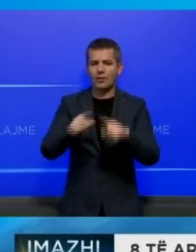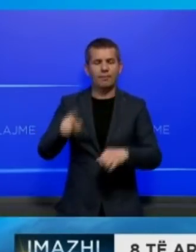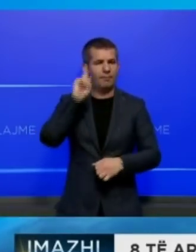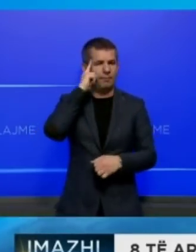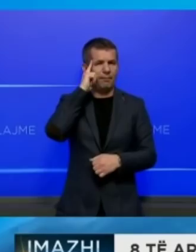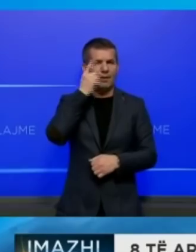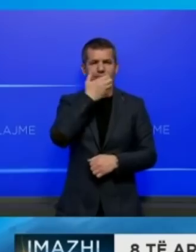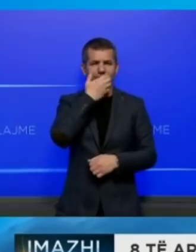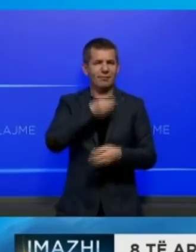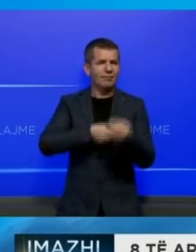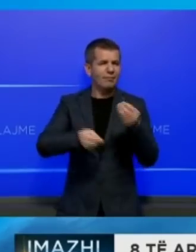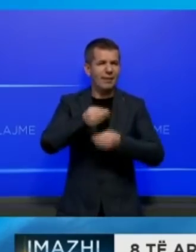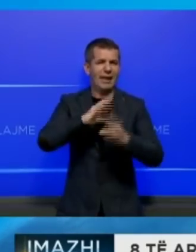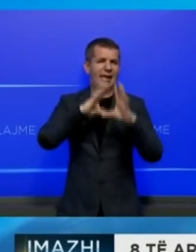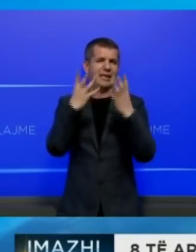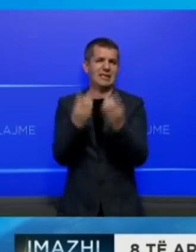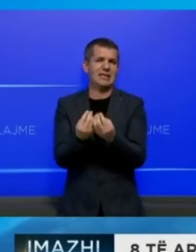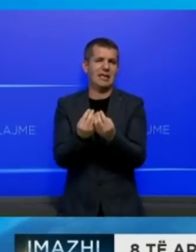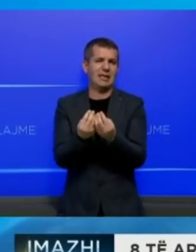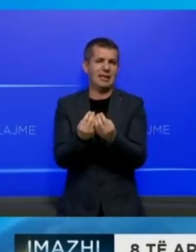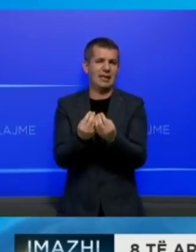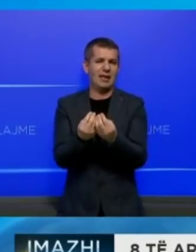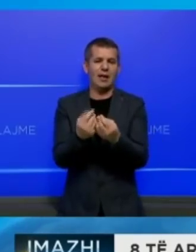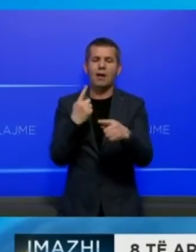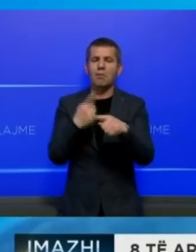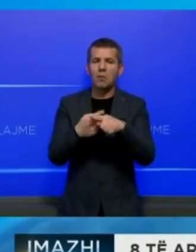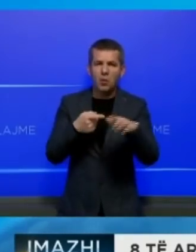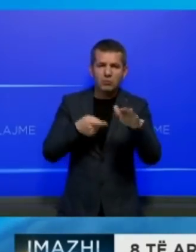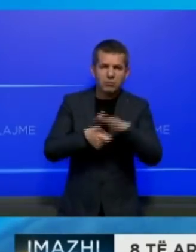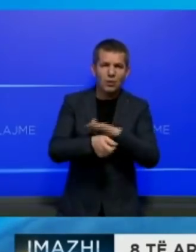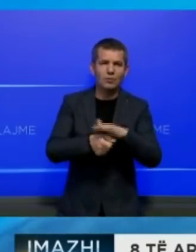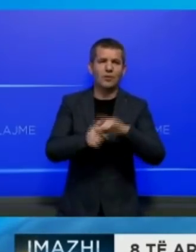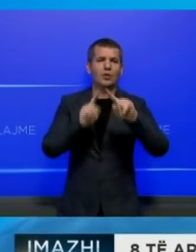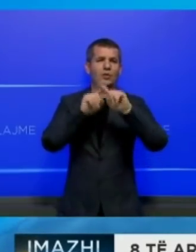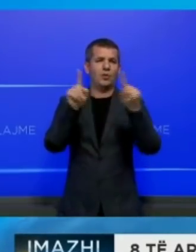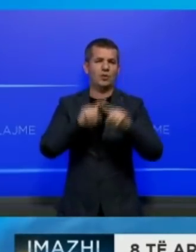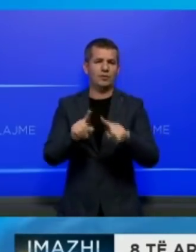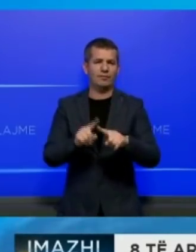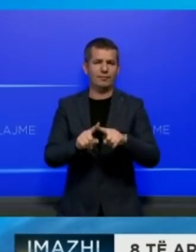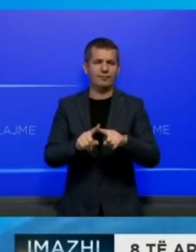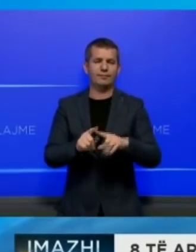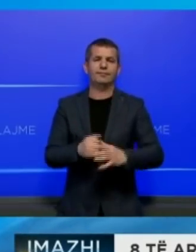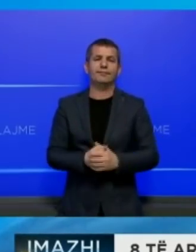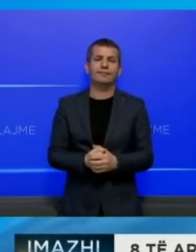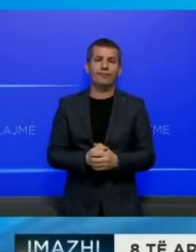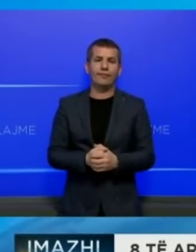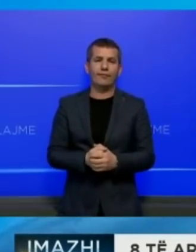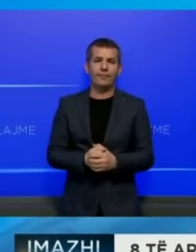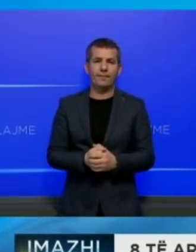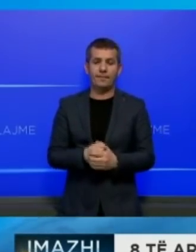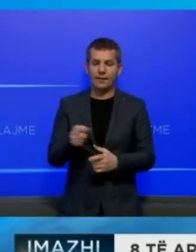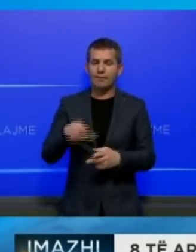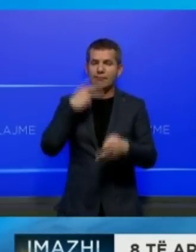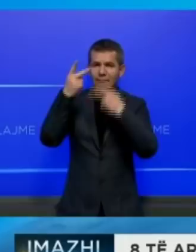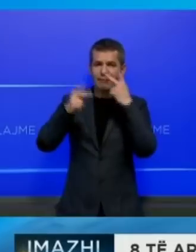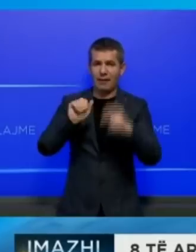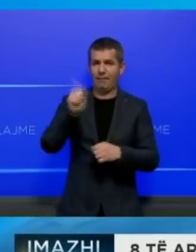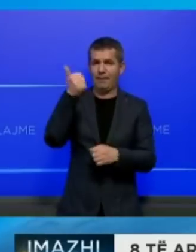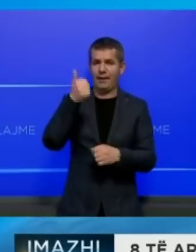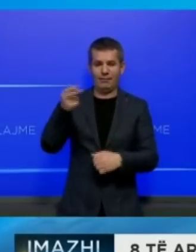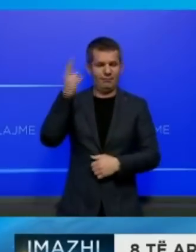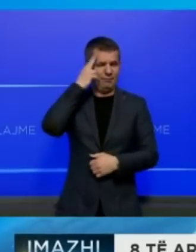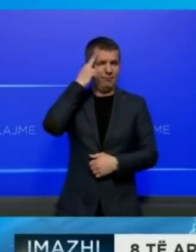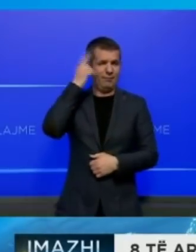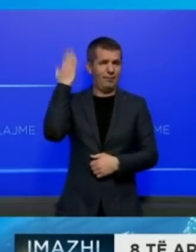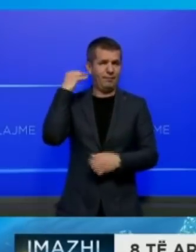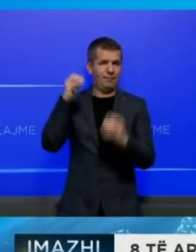keq përdorim të detyre zyrtare, marrje e dhënje rushfetit si dhe ushtrimi ndikimit. Ndërkaq, në aksionin e parë të njohur si